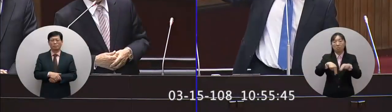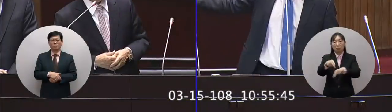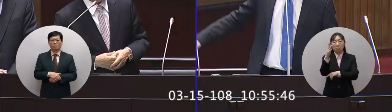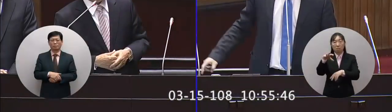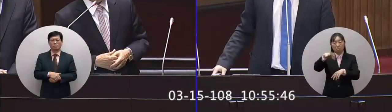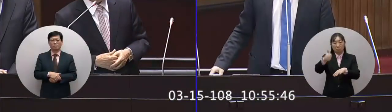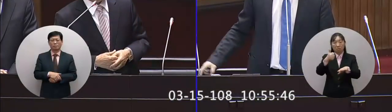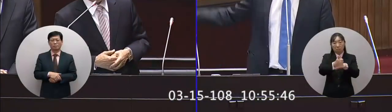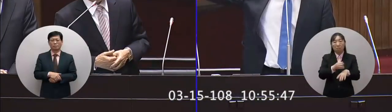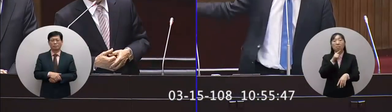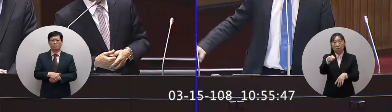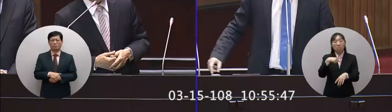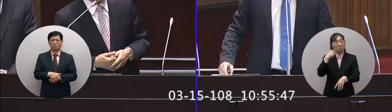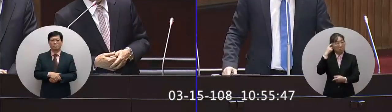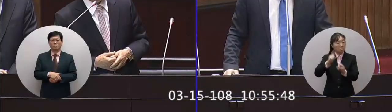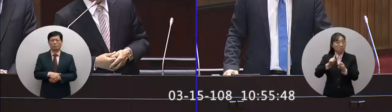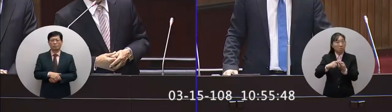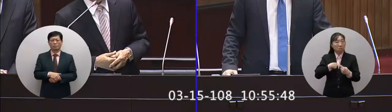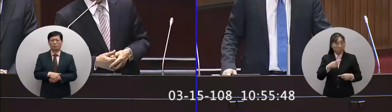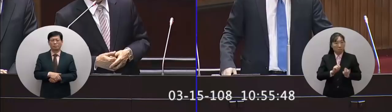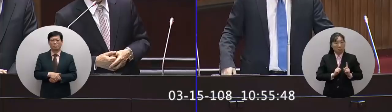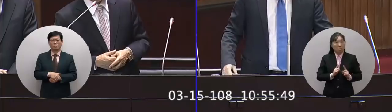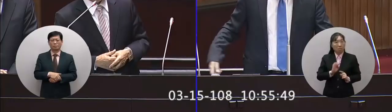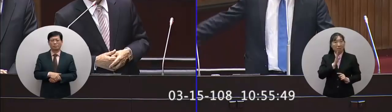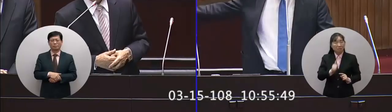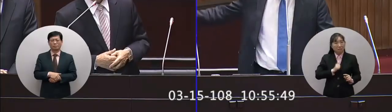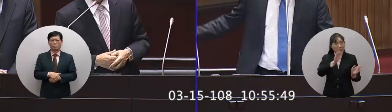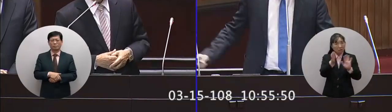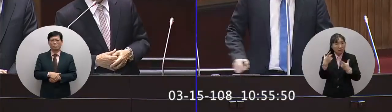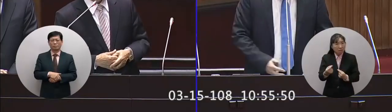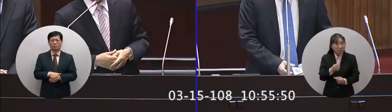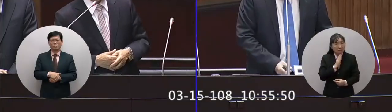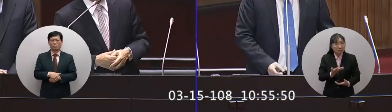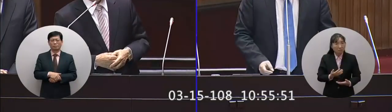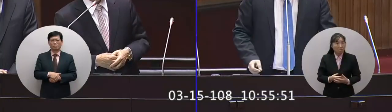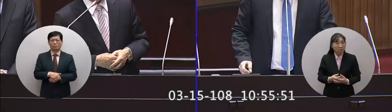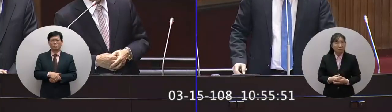句话我也很认同，我也很感动。但是事实上是这个样子吗？